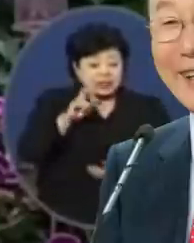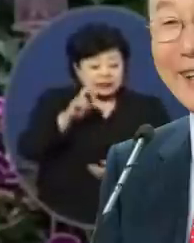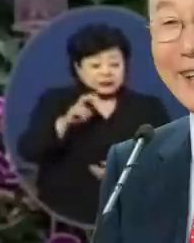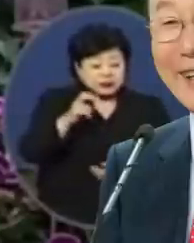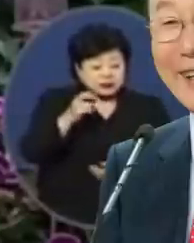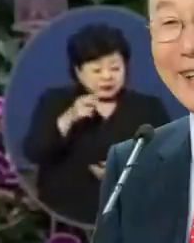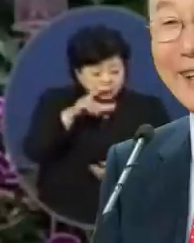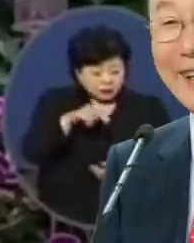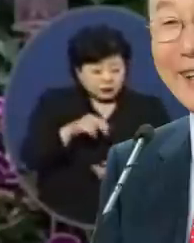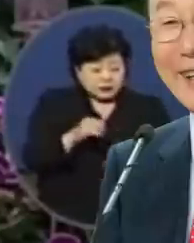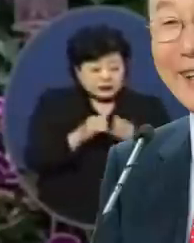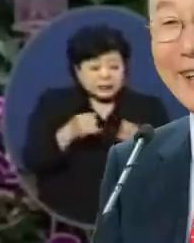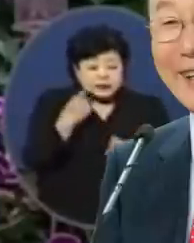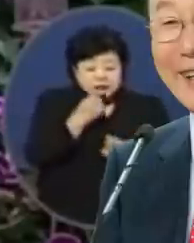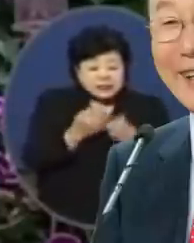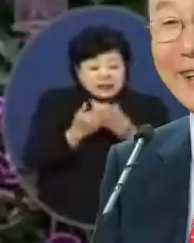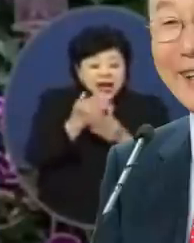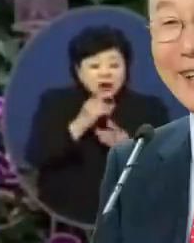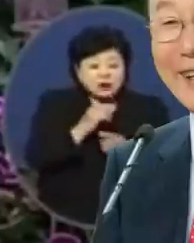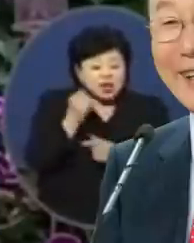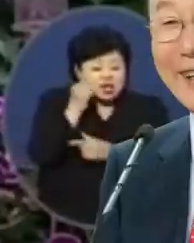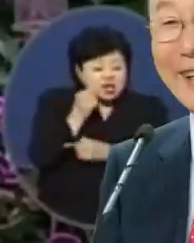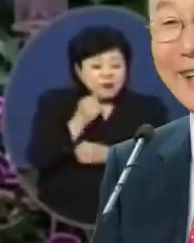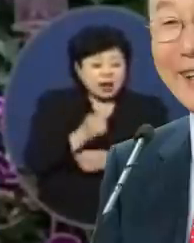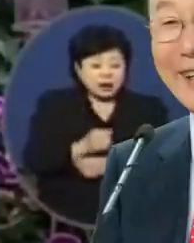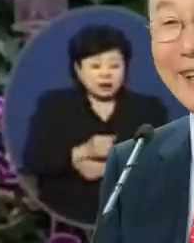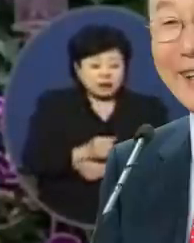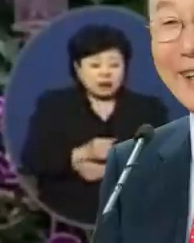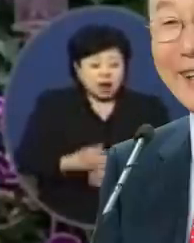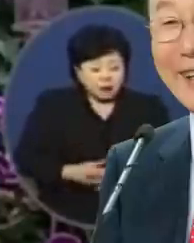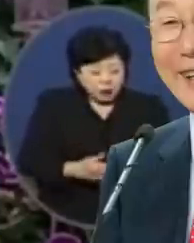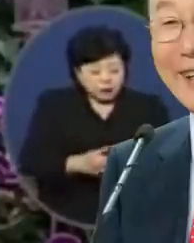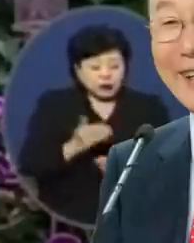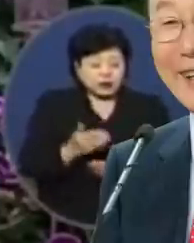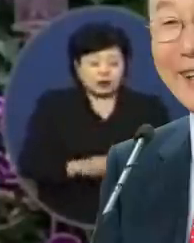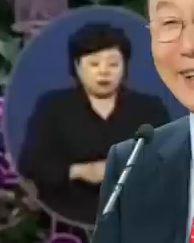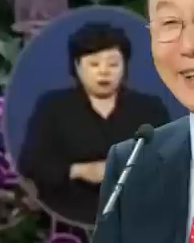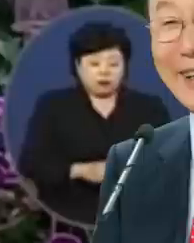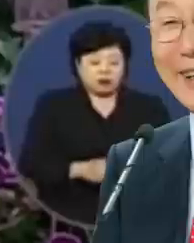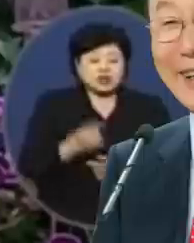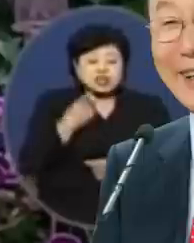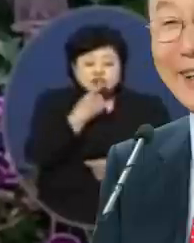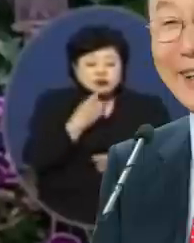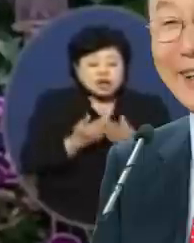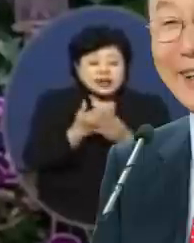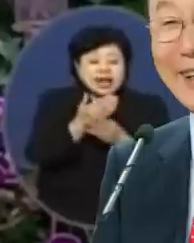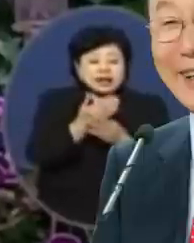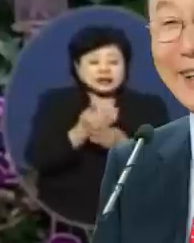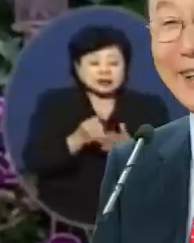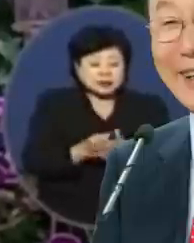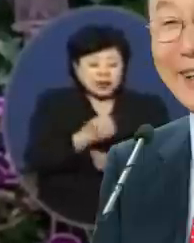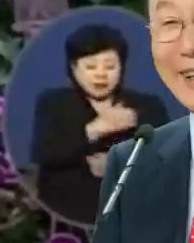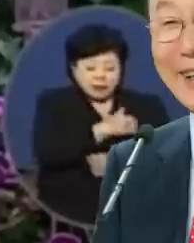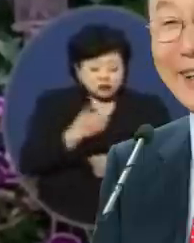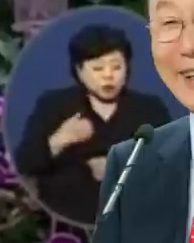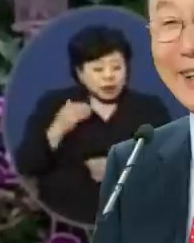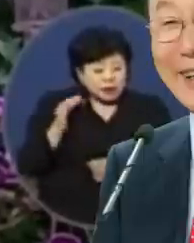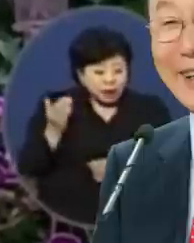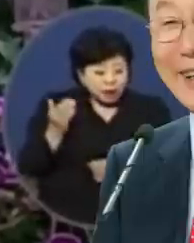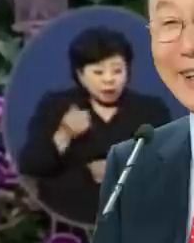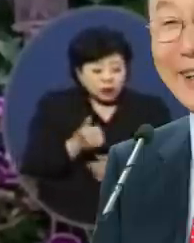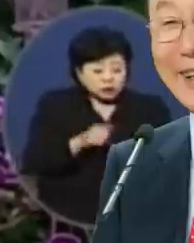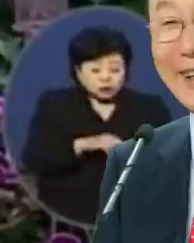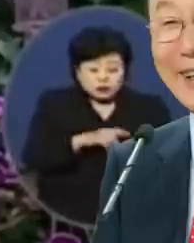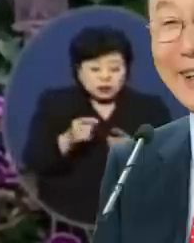20절로 21절에 사람의 입에서 나오는 열매로 말미암아 배부르게 되나니 곧 그 입술에서 나는 것으로 말미암아 만족하게 되느니라.